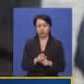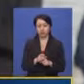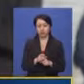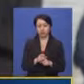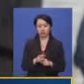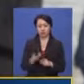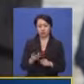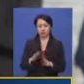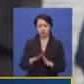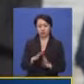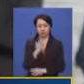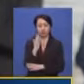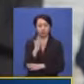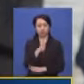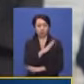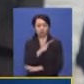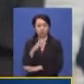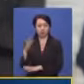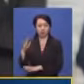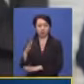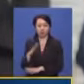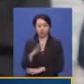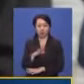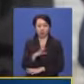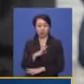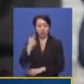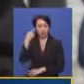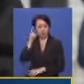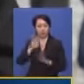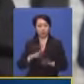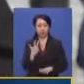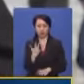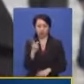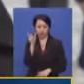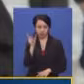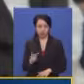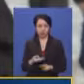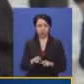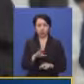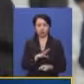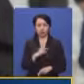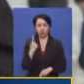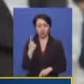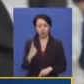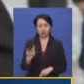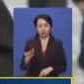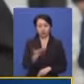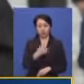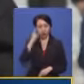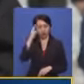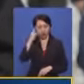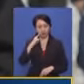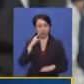На опушке леса. И опознали только троих человек. Это был вот один из наших